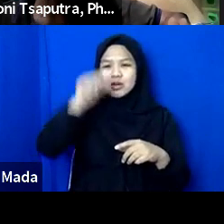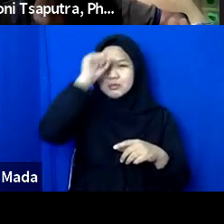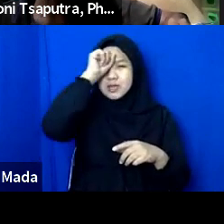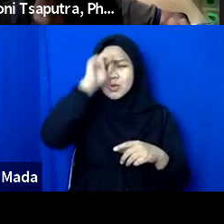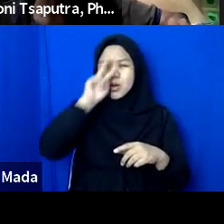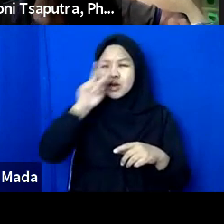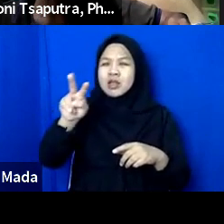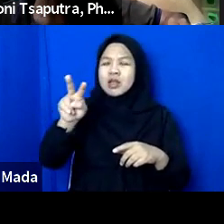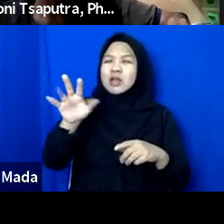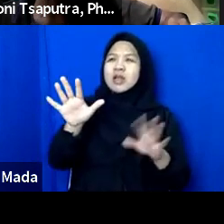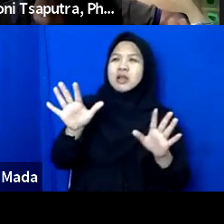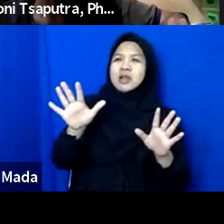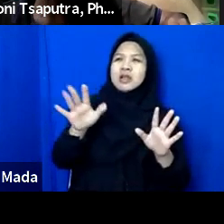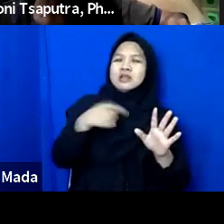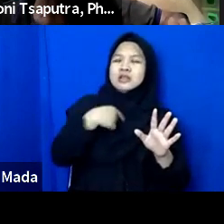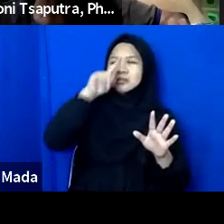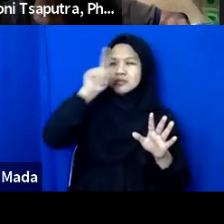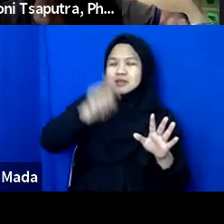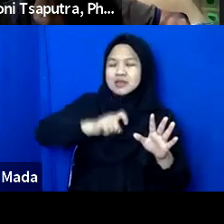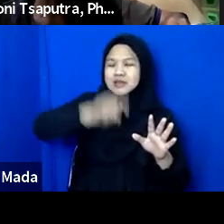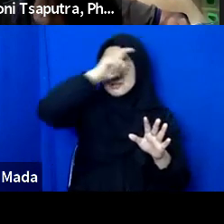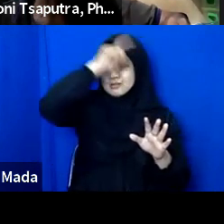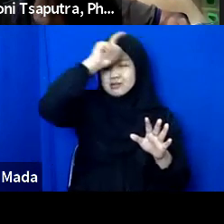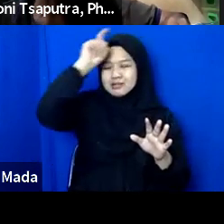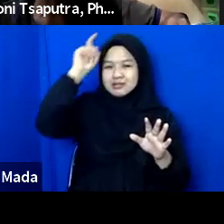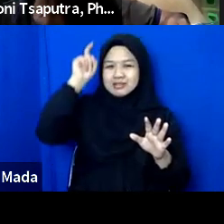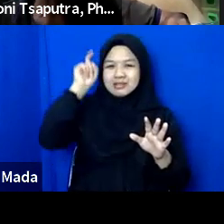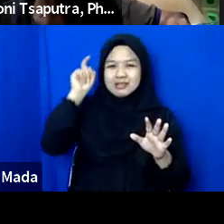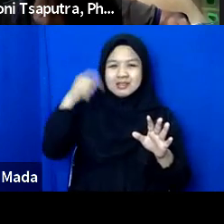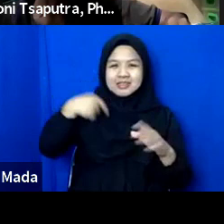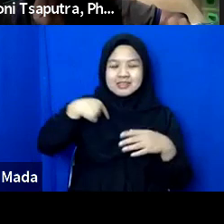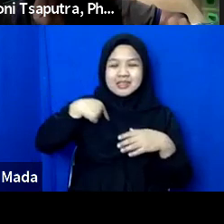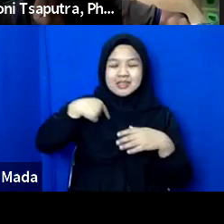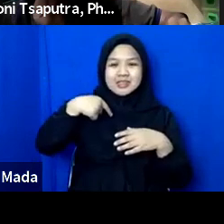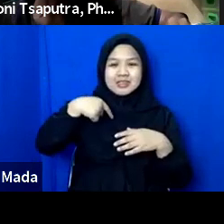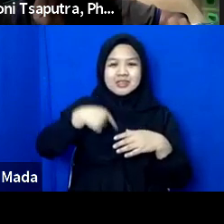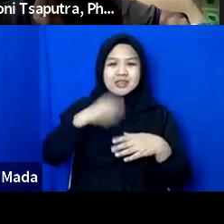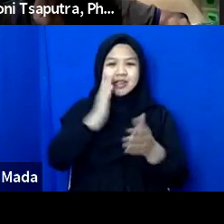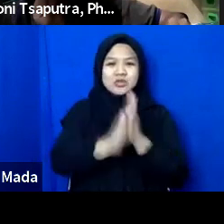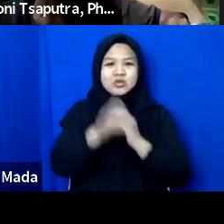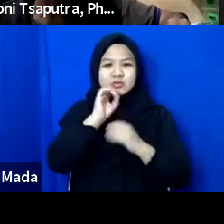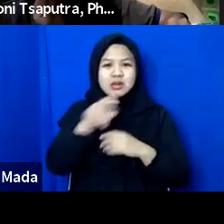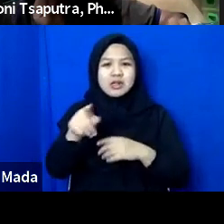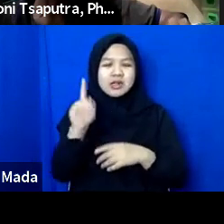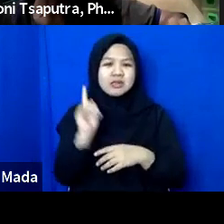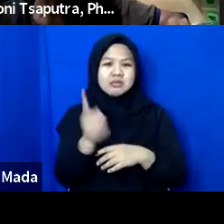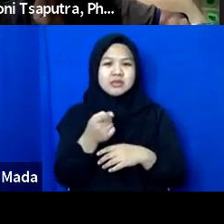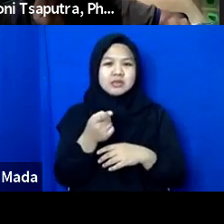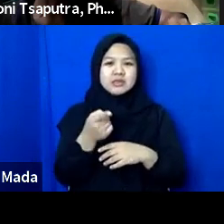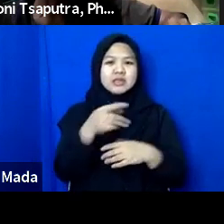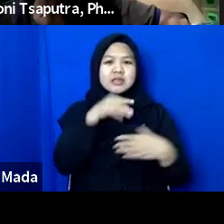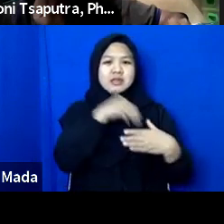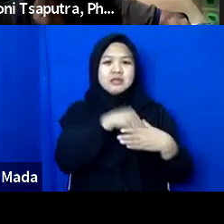Habib dan saya langsung bertanya-tanya kan kepala saya kesadaran bawah sadar saya saya langsung bilang ini pasti suatu